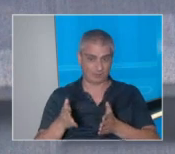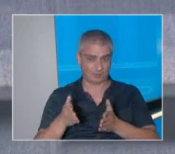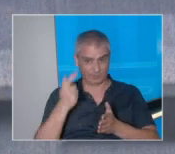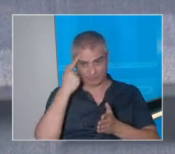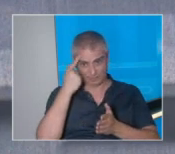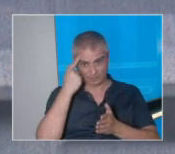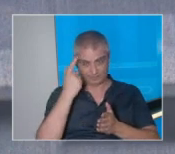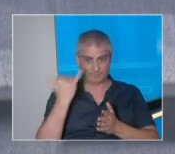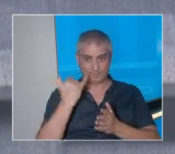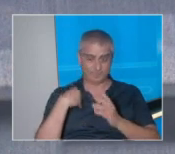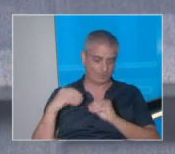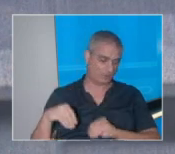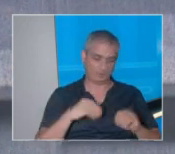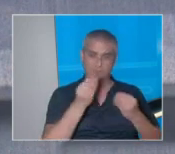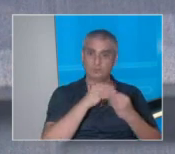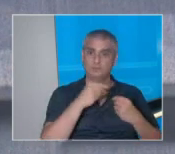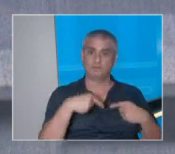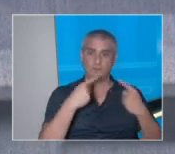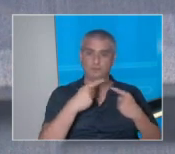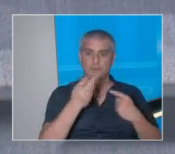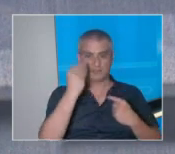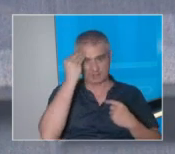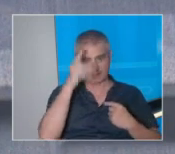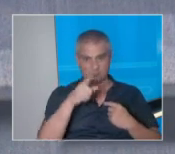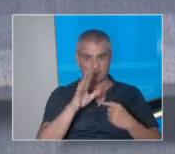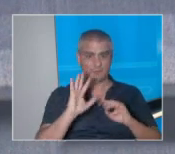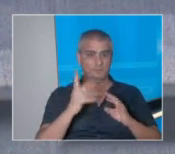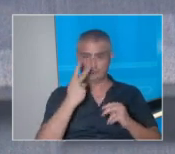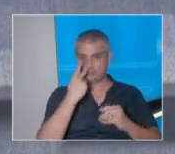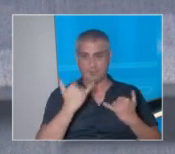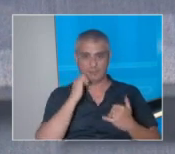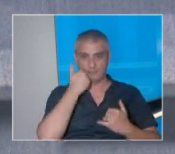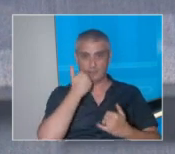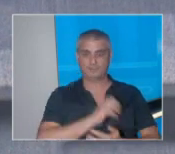יודעים, מדי ערב אנחנו עוברים למוסף היומי, הנה תזכורת למה שנראה כאן מחר, הנה.